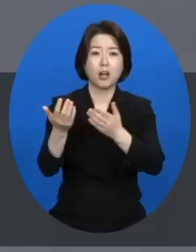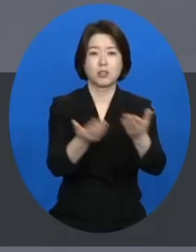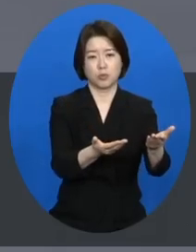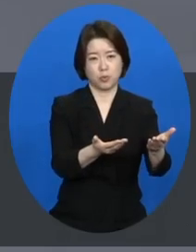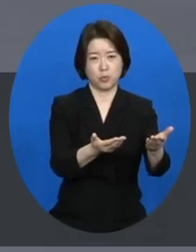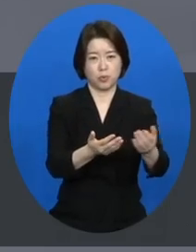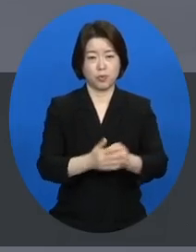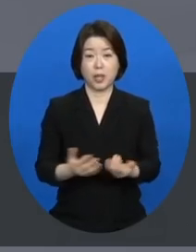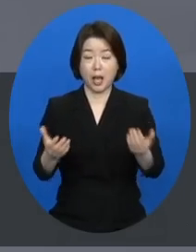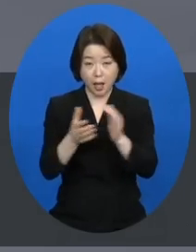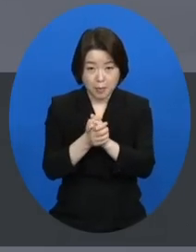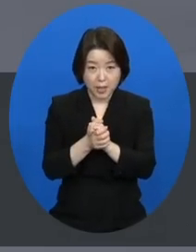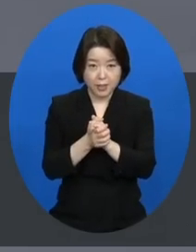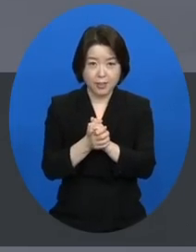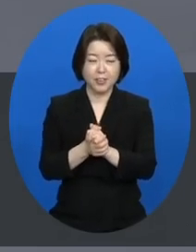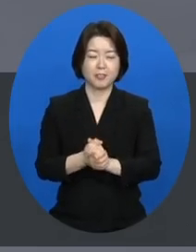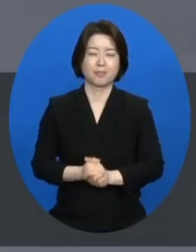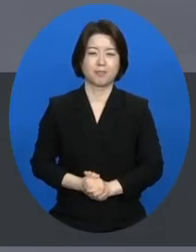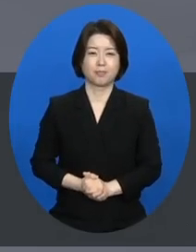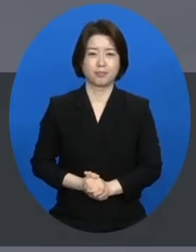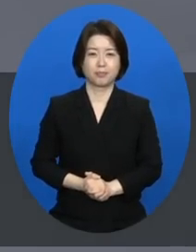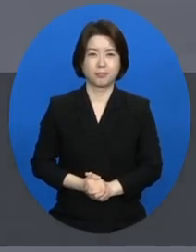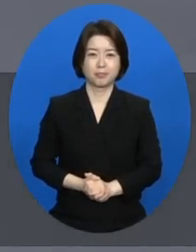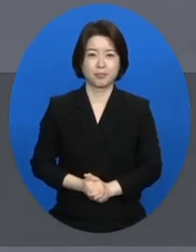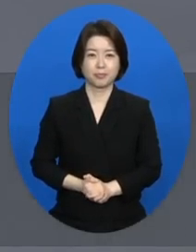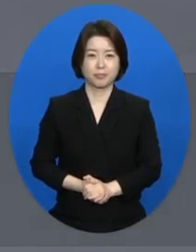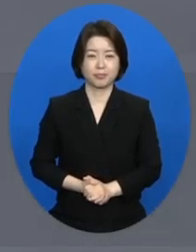것이니라. 아멘입니까?